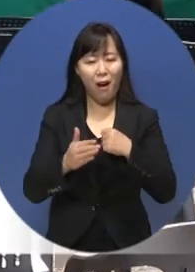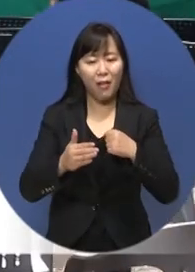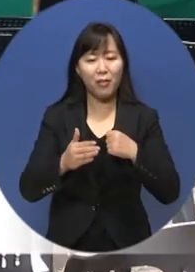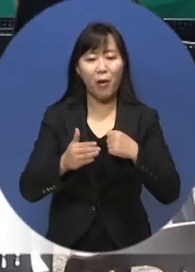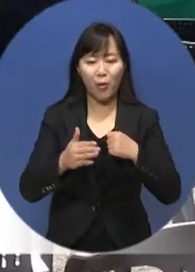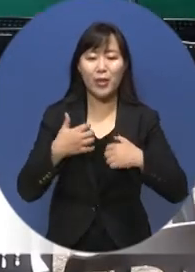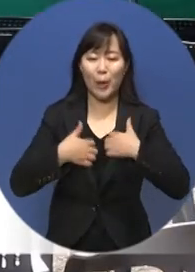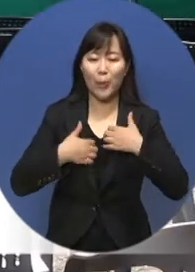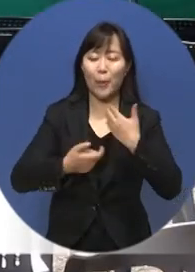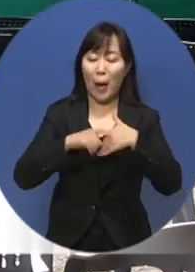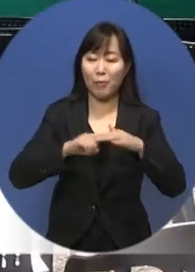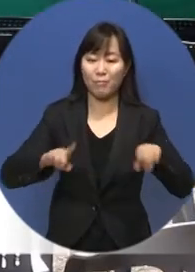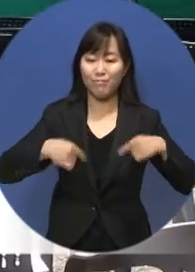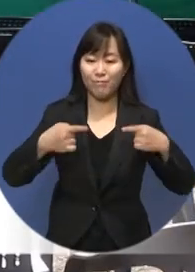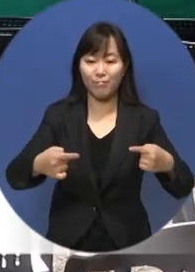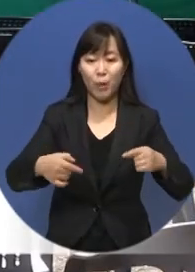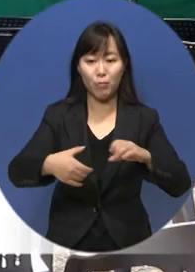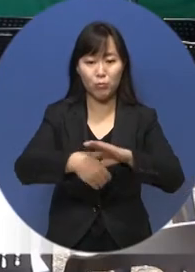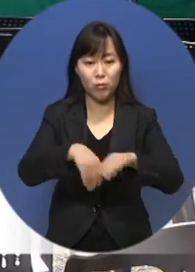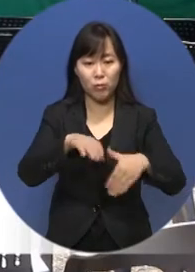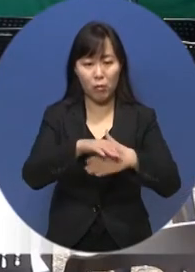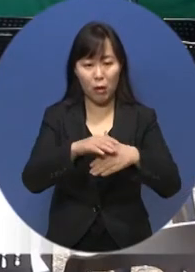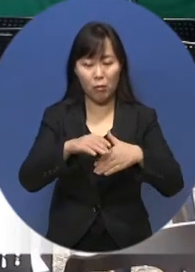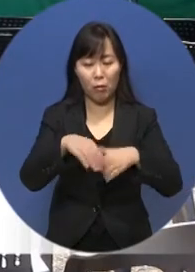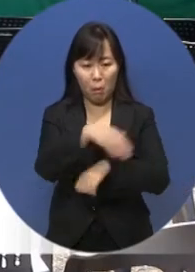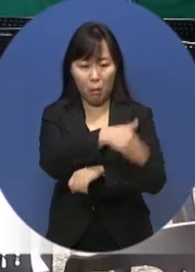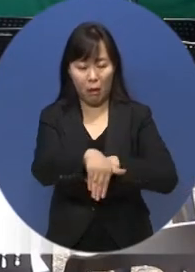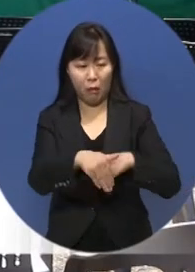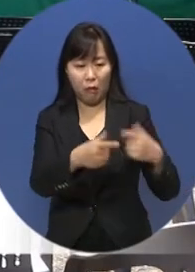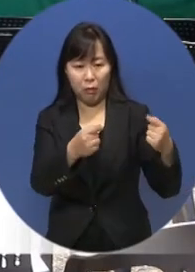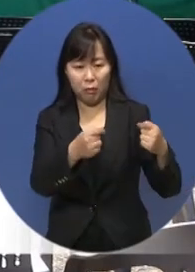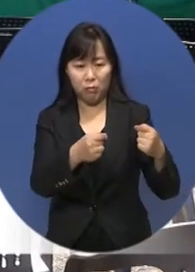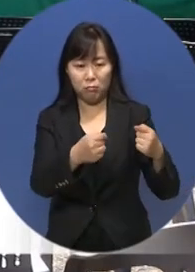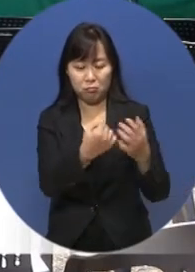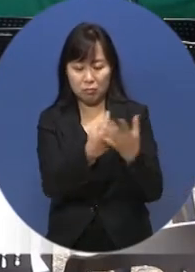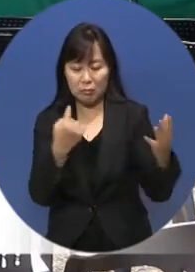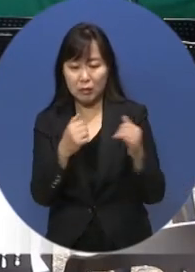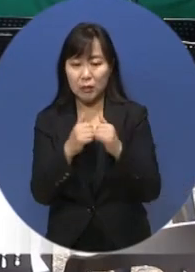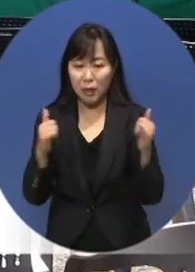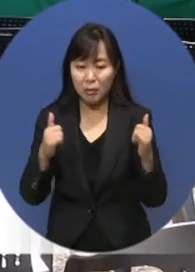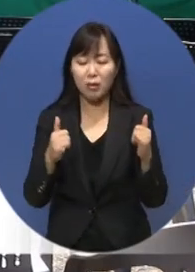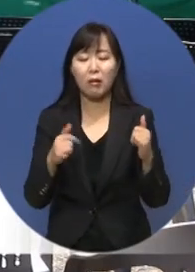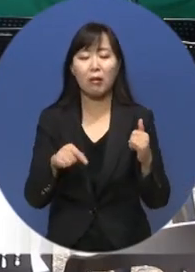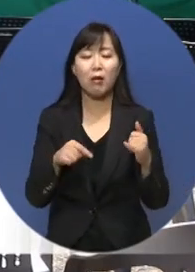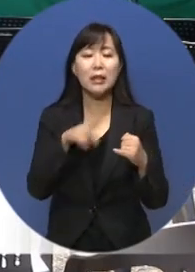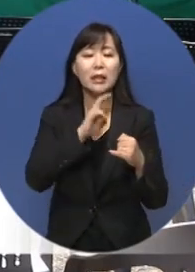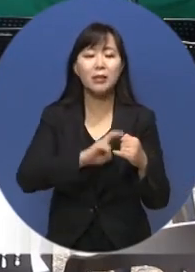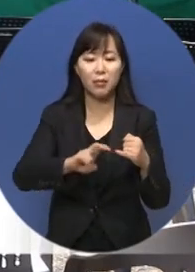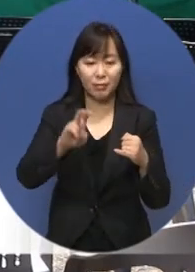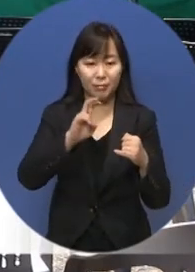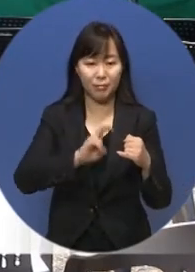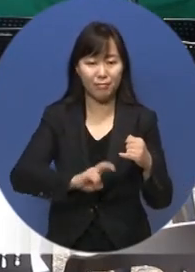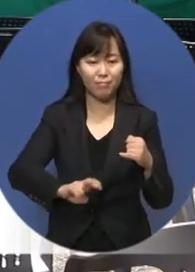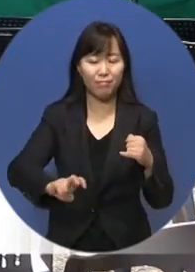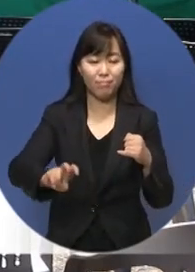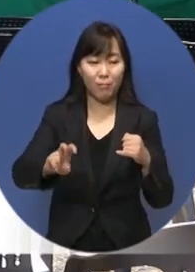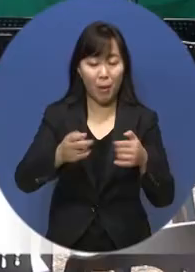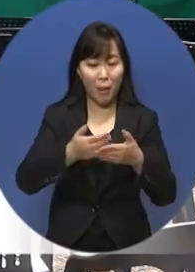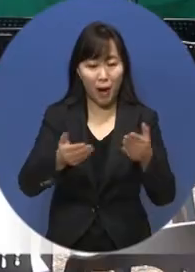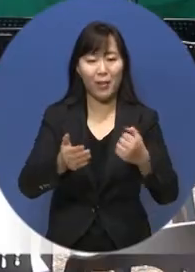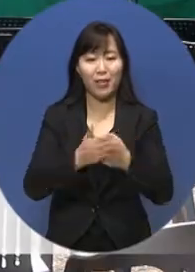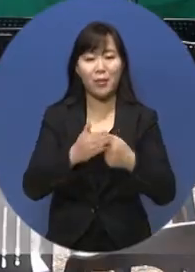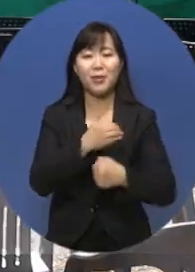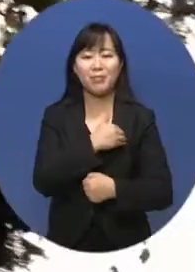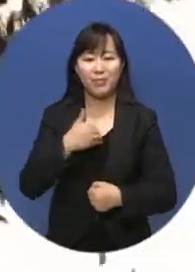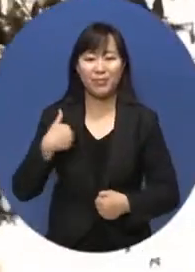참여하게 되었습니다. 문화적으로 소외된 드신 이 분들께 이제 음악을 들려주는 거라 굉장히